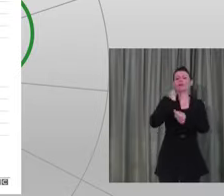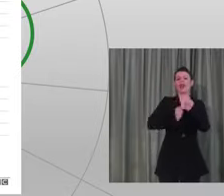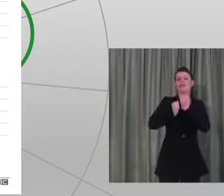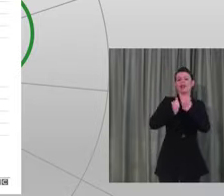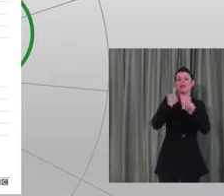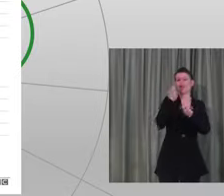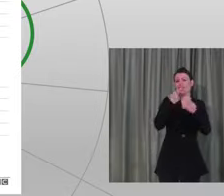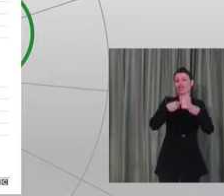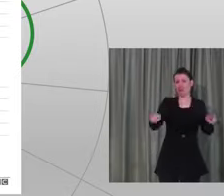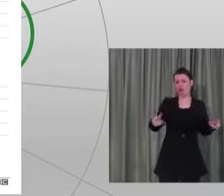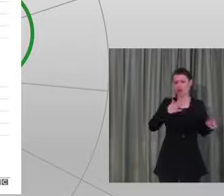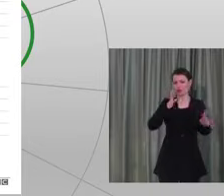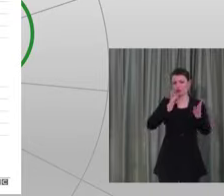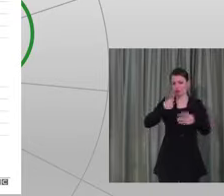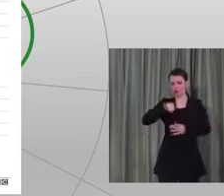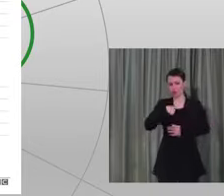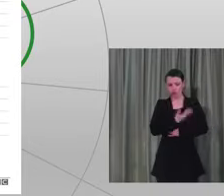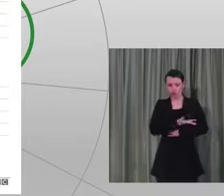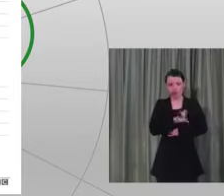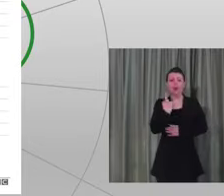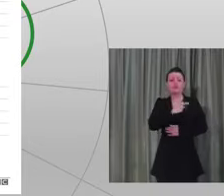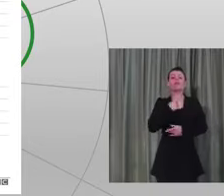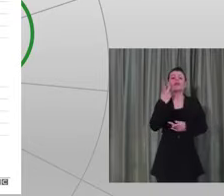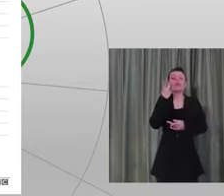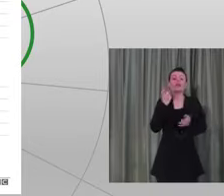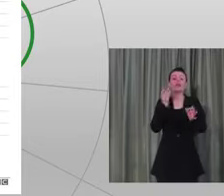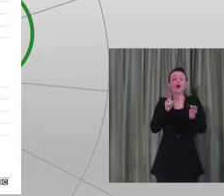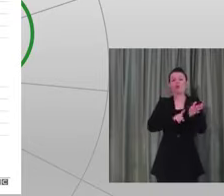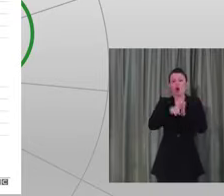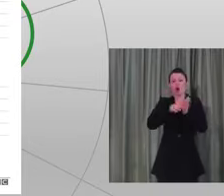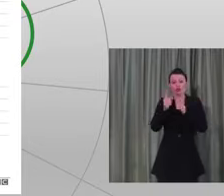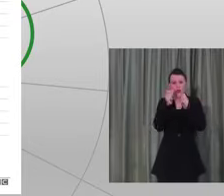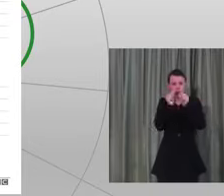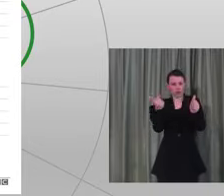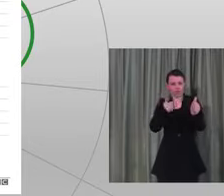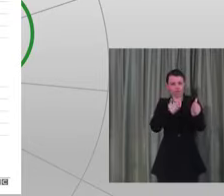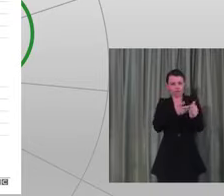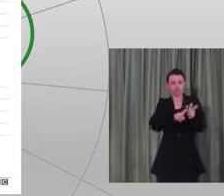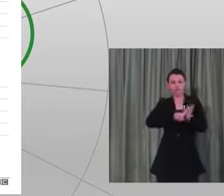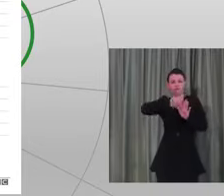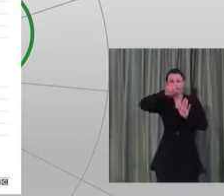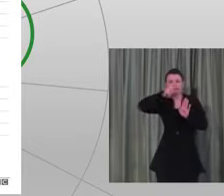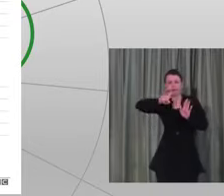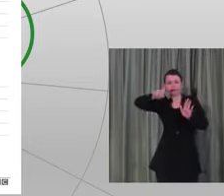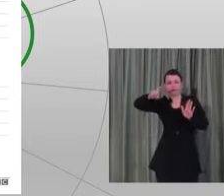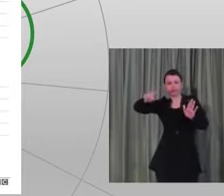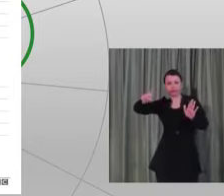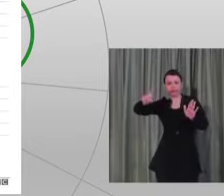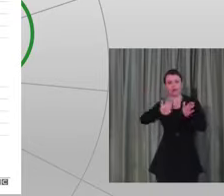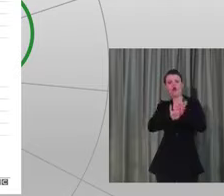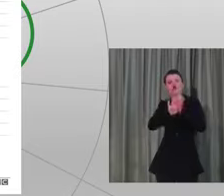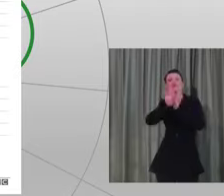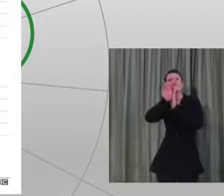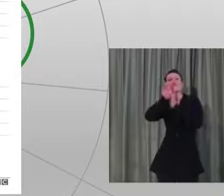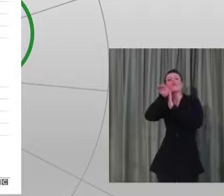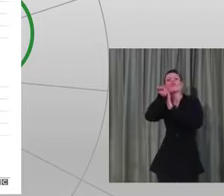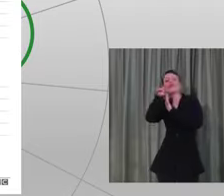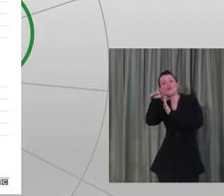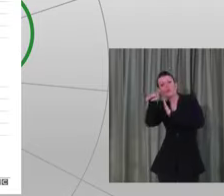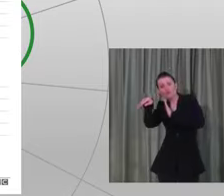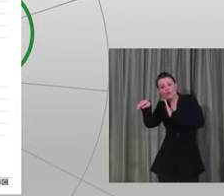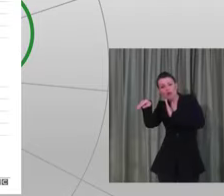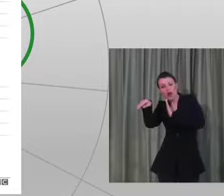questo ha influito parecchio sulla sua inclinazione curva che vedete essere